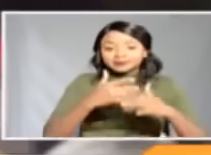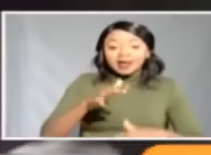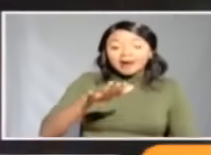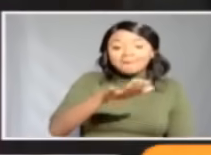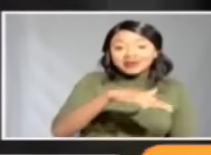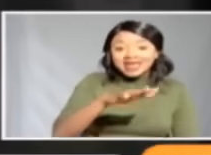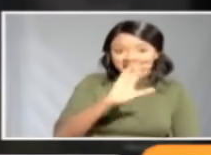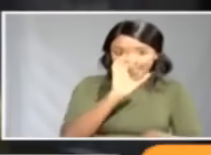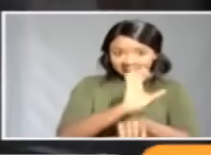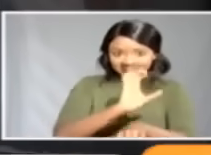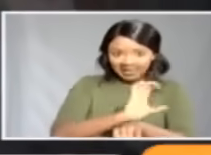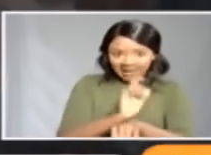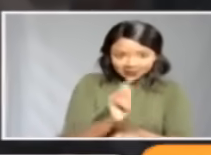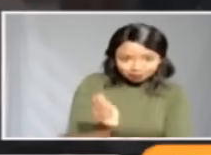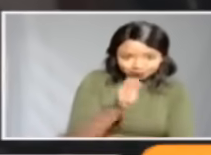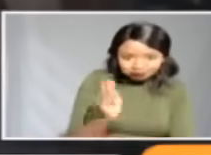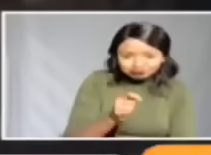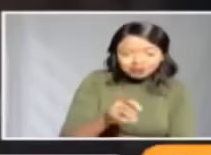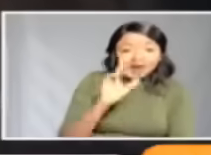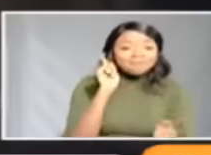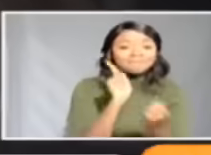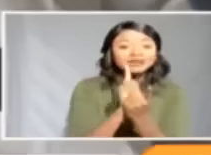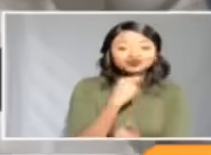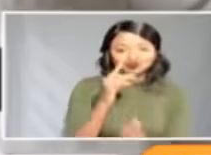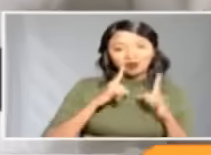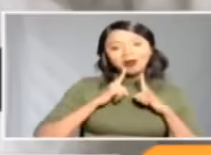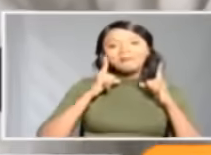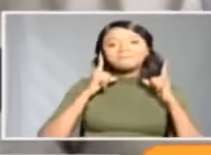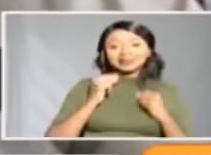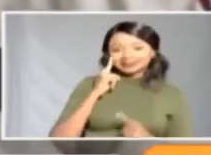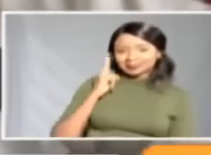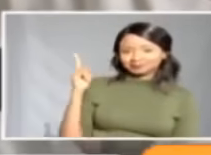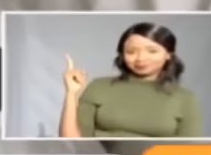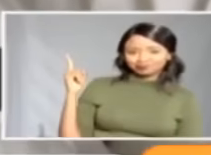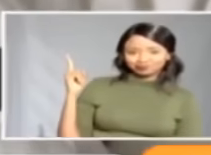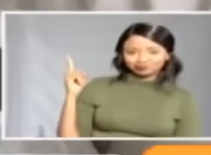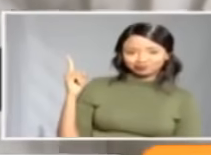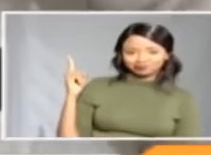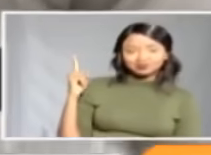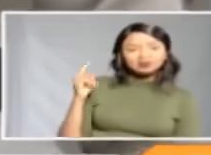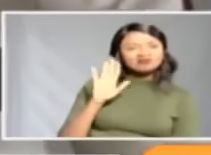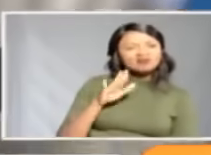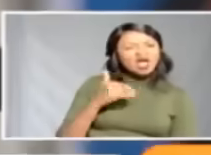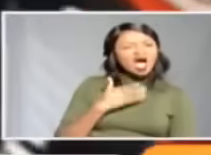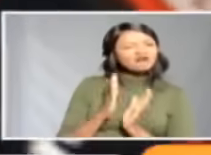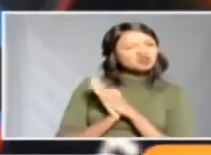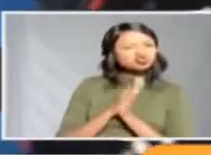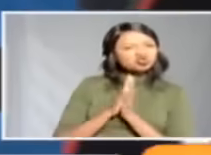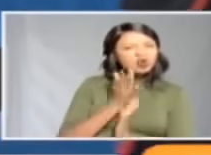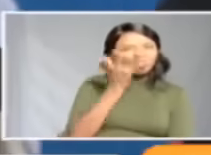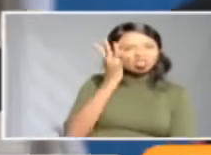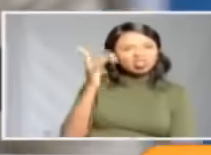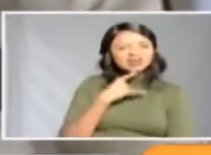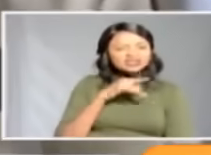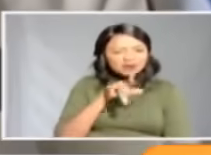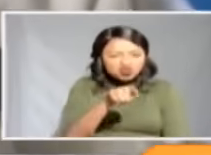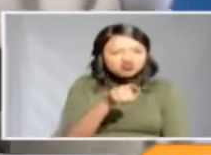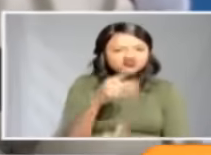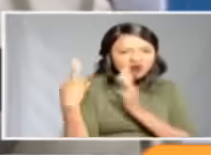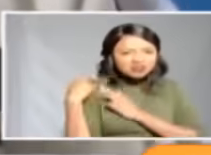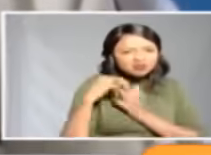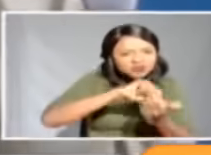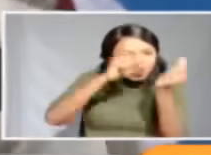Leje Maria anakoishi kasisi wa mbili. Ni madai kwamba kuna watoto wanasema